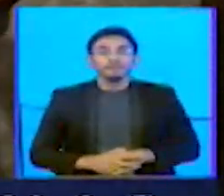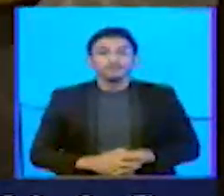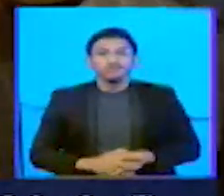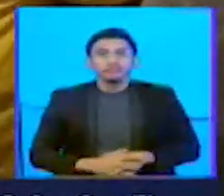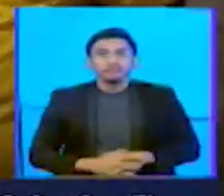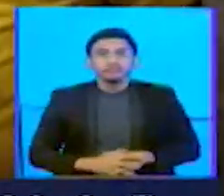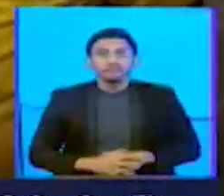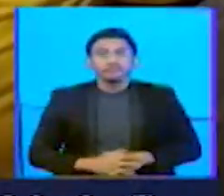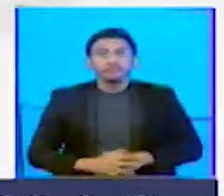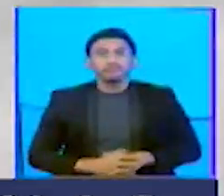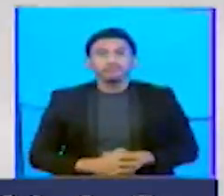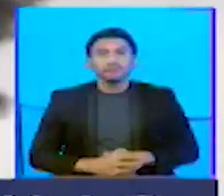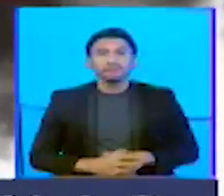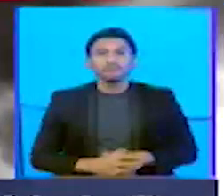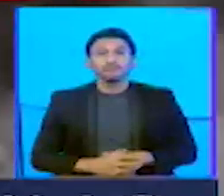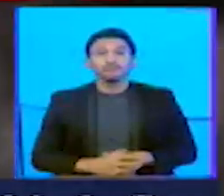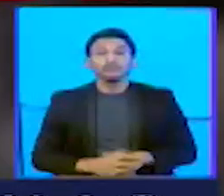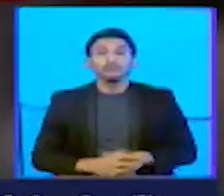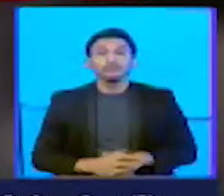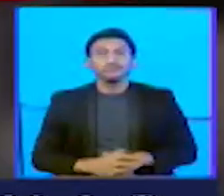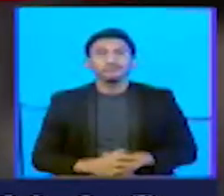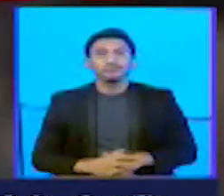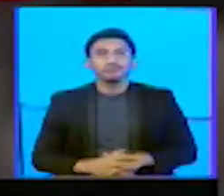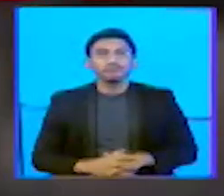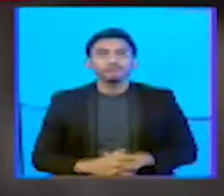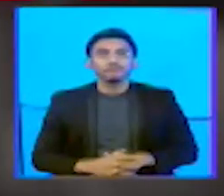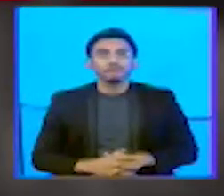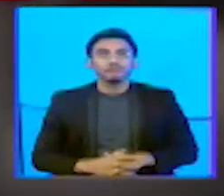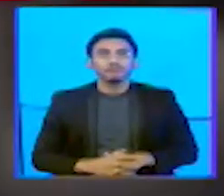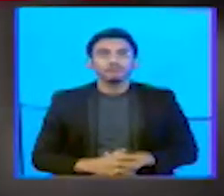hai hai di